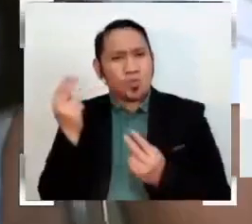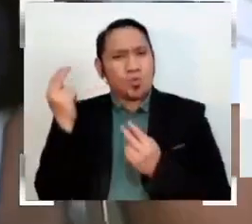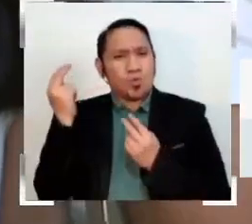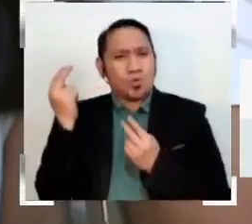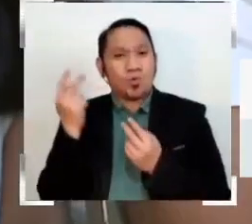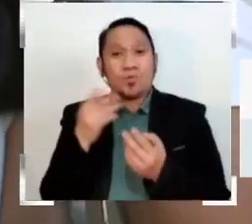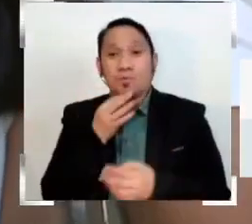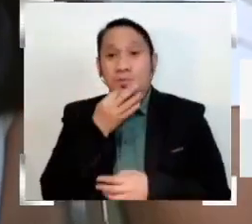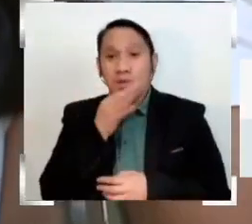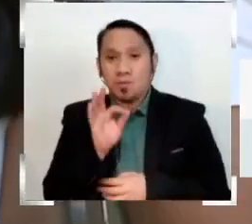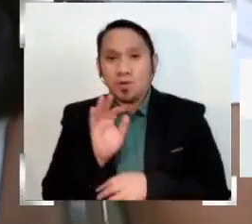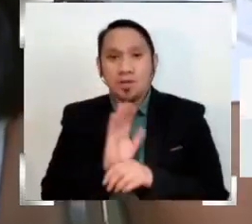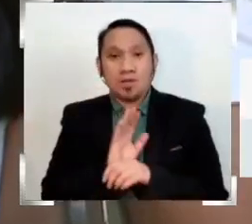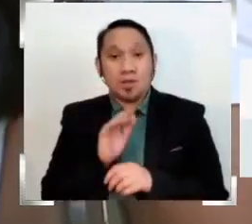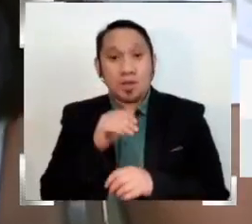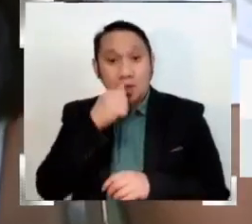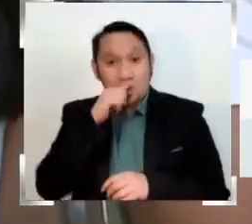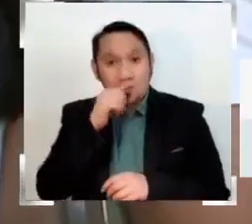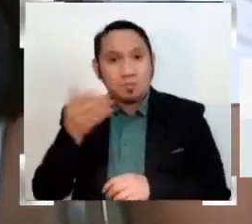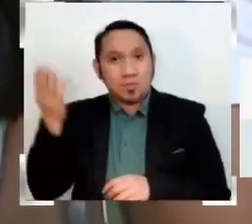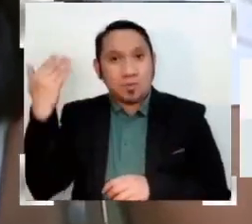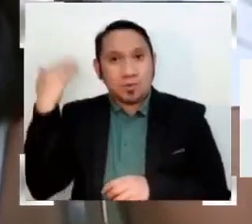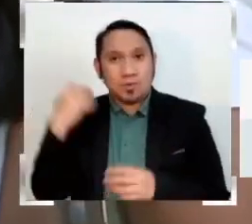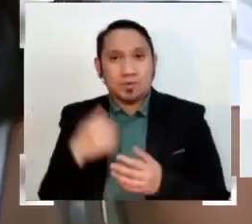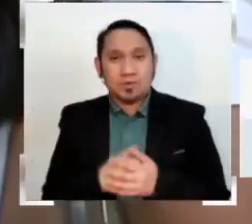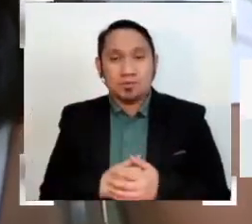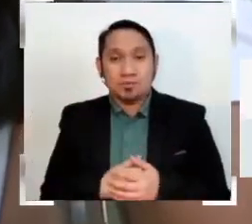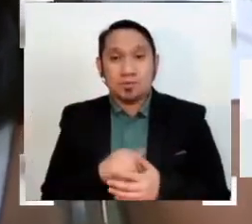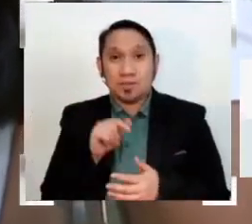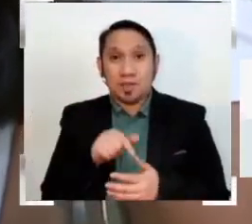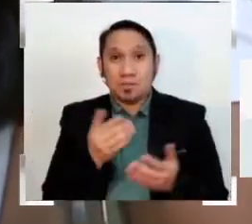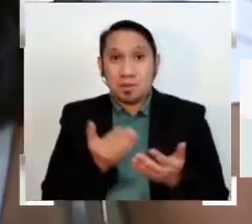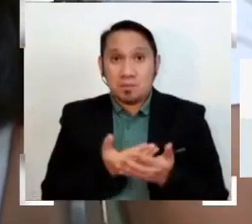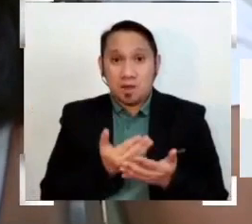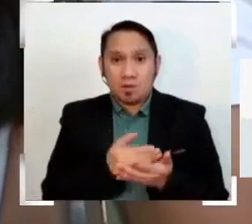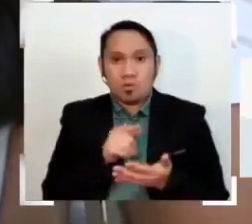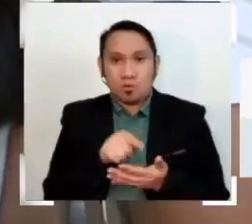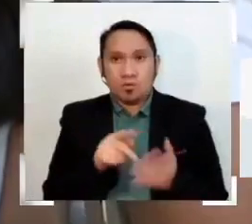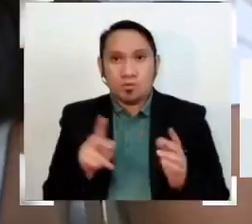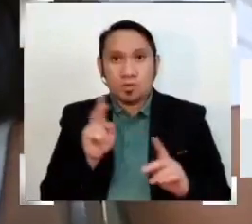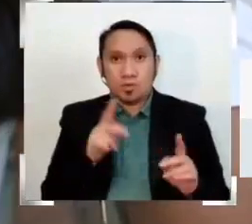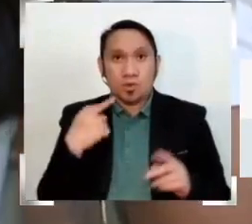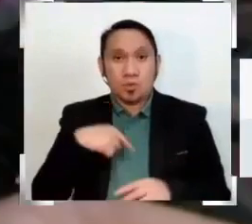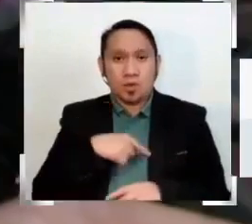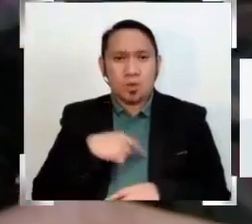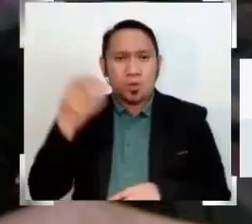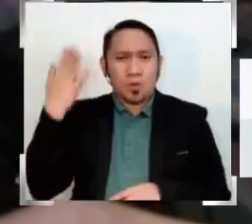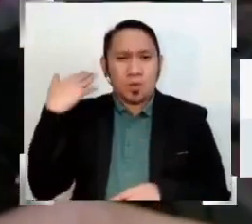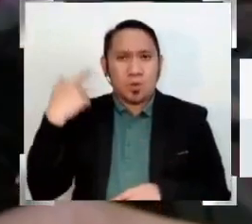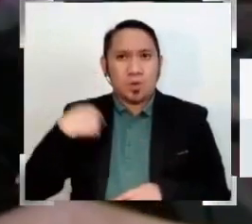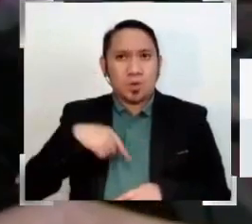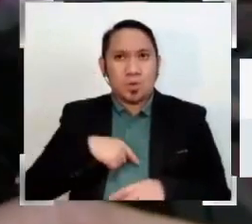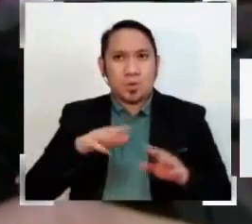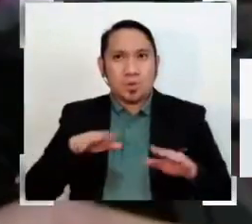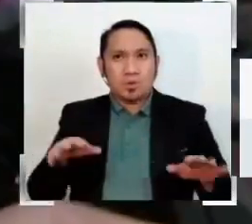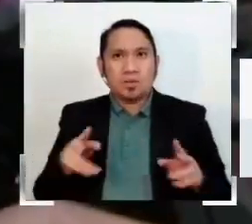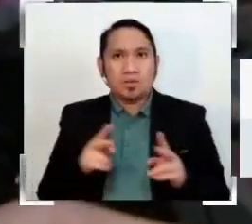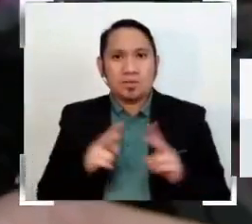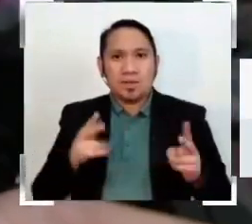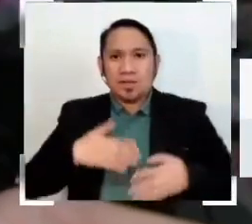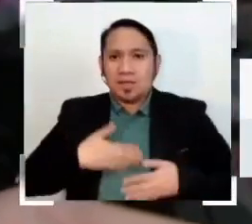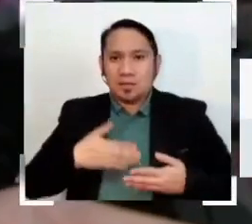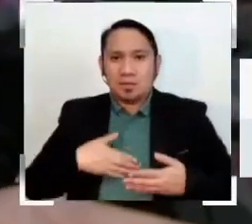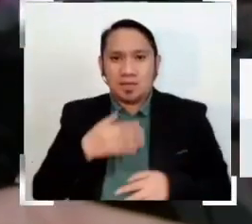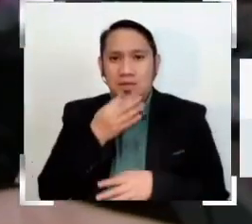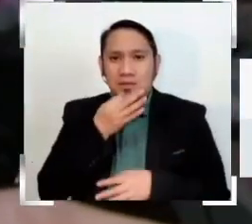mga bagong henerasyon yung inabot namin nung kabataan namin. Masaya siya. Favorite na si Steve eh.